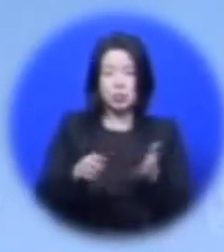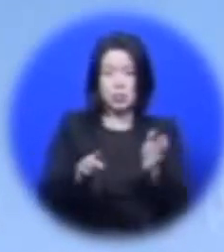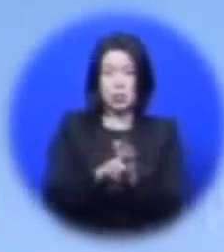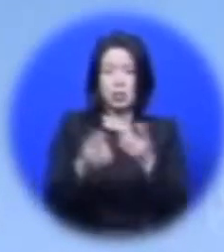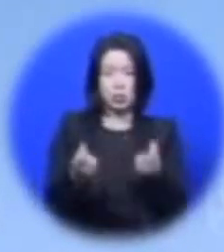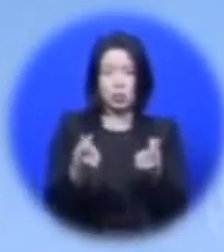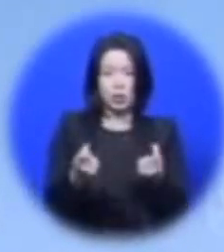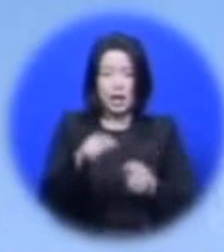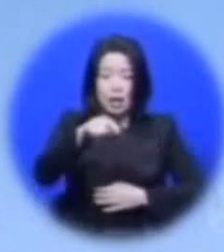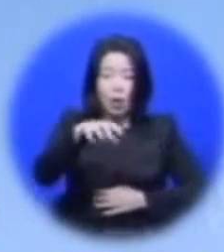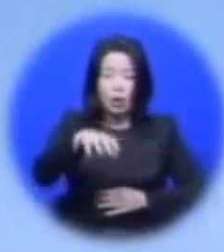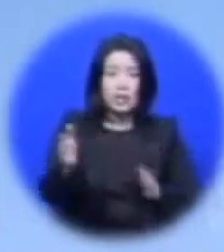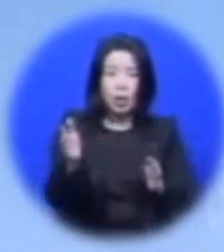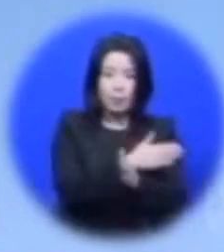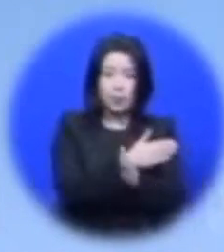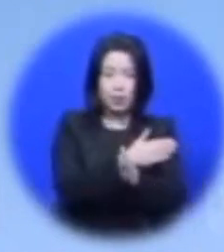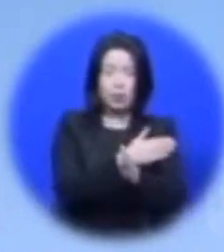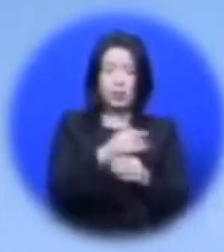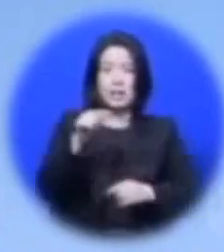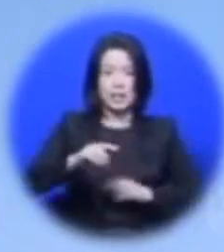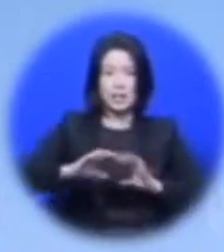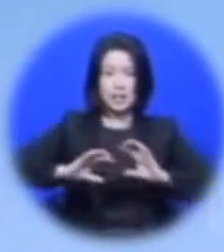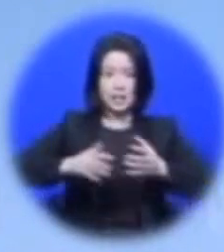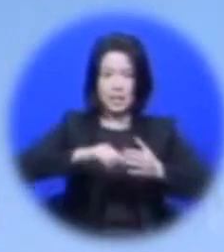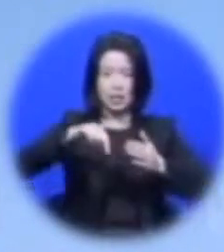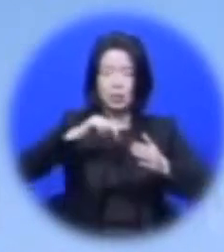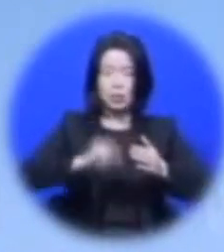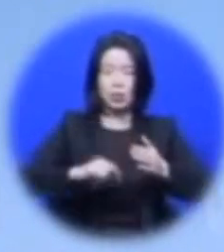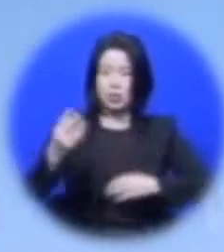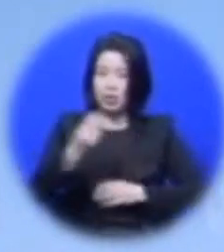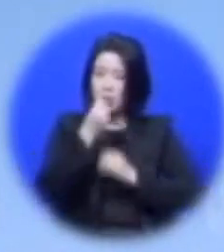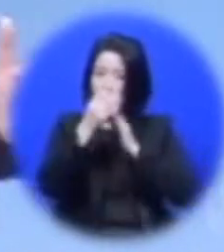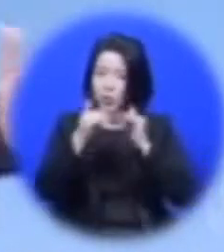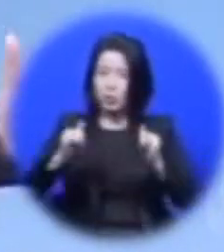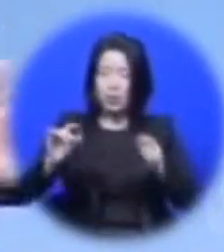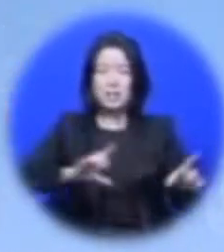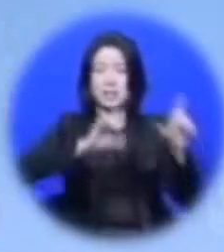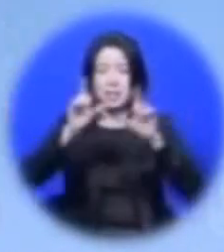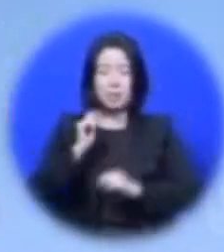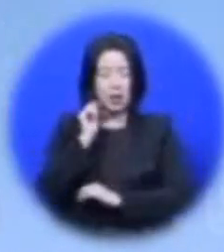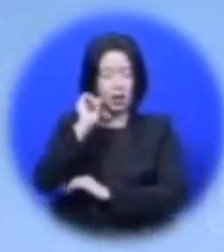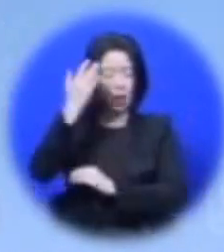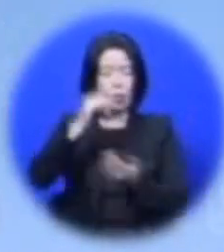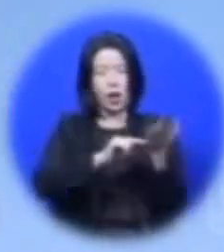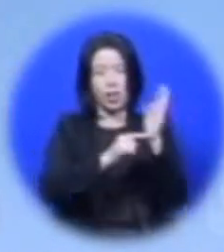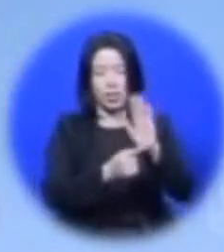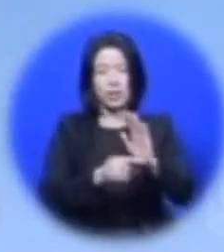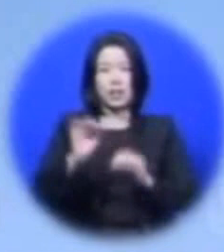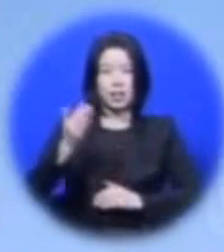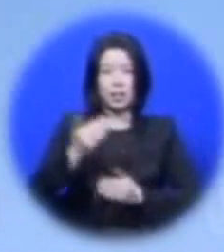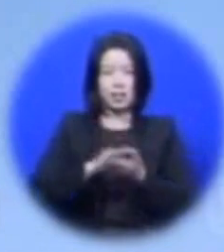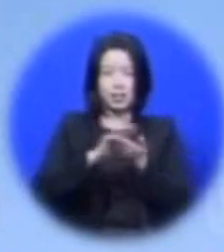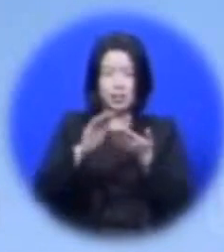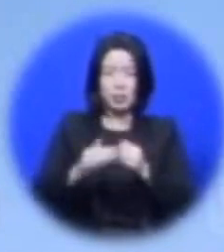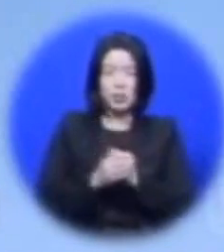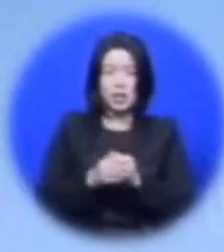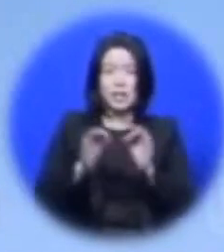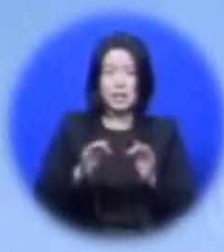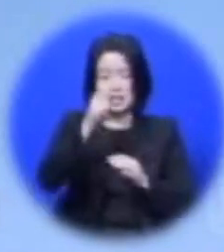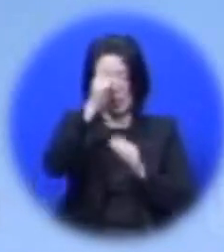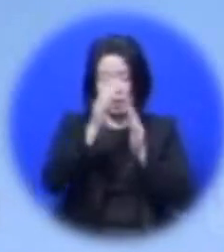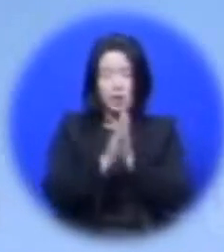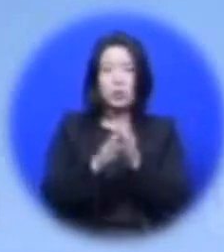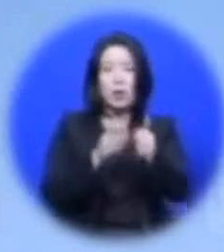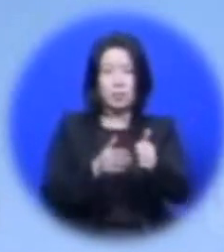그리고 거기서부터 이 세상에서 성도들의 삶의 영광이 나타나게 됩니다. 이제 우리